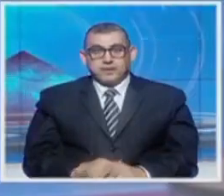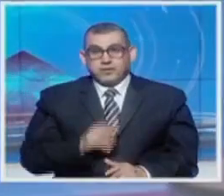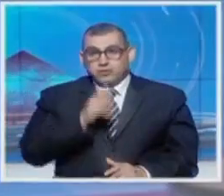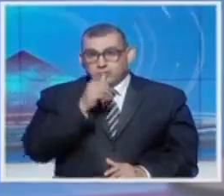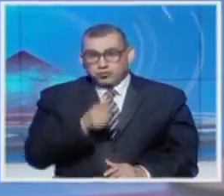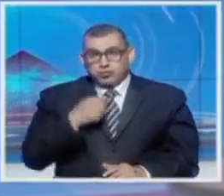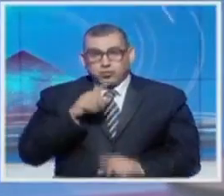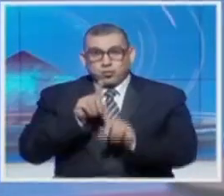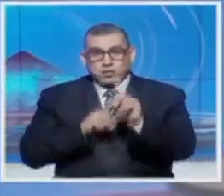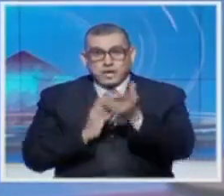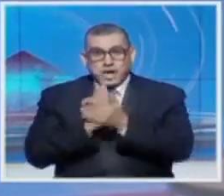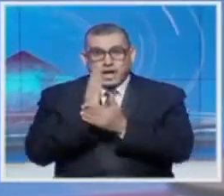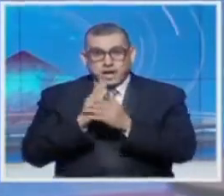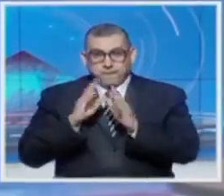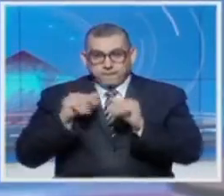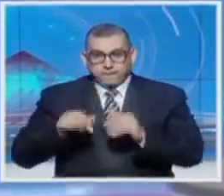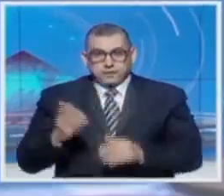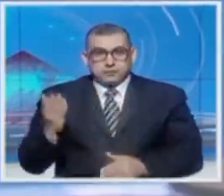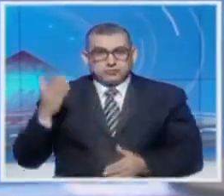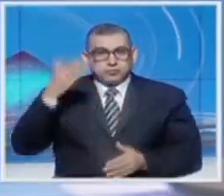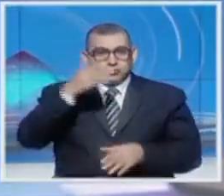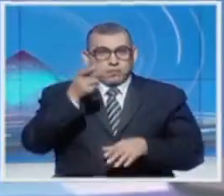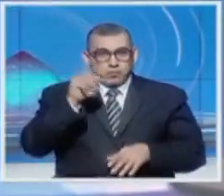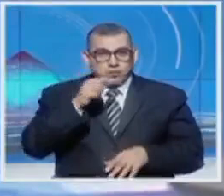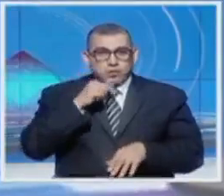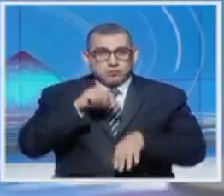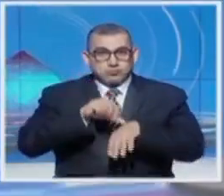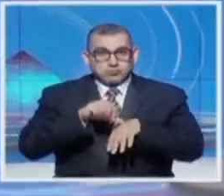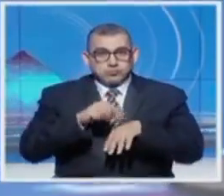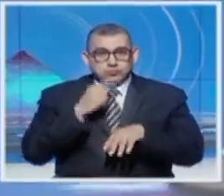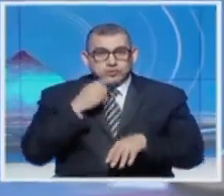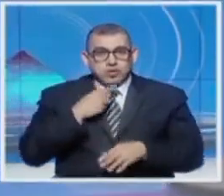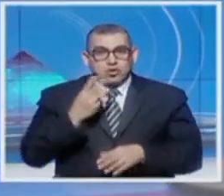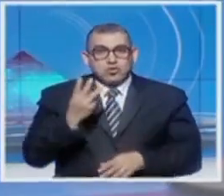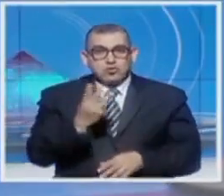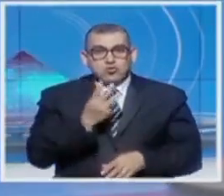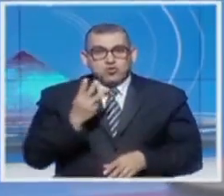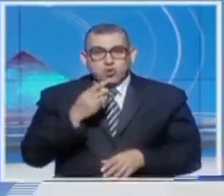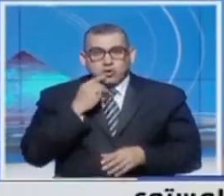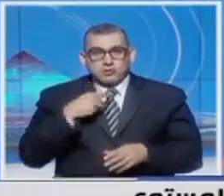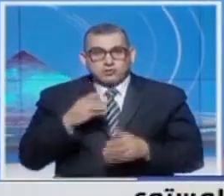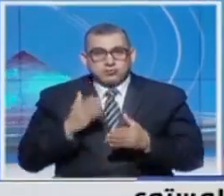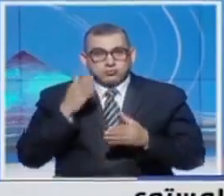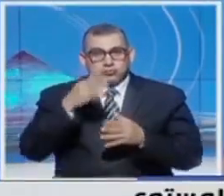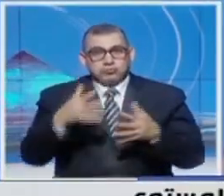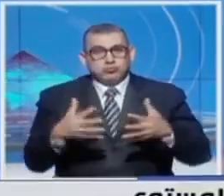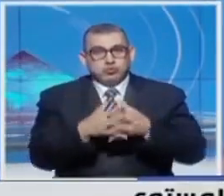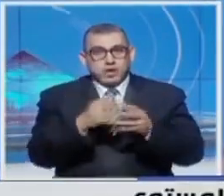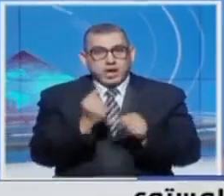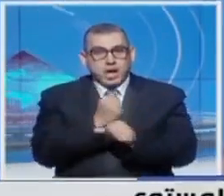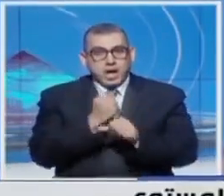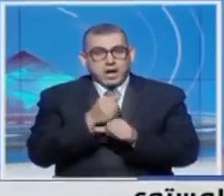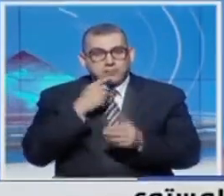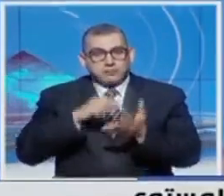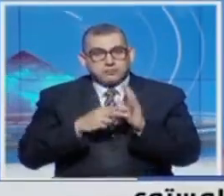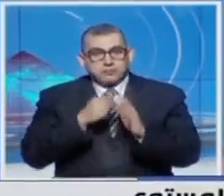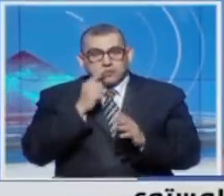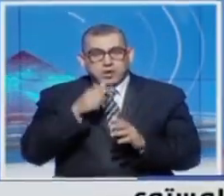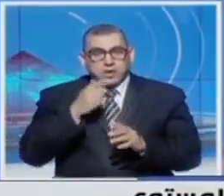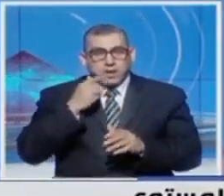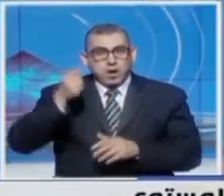يتوجه وزير الخارجية سامح شكري غدا إلى مدينة نيويورك الأمريكية للمشاركة في أعمال الشق رفيع المستوى